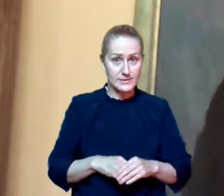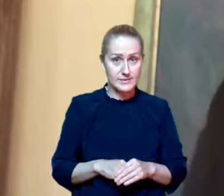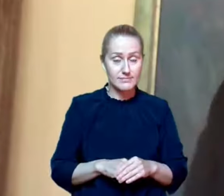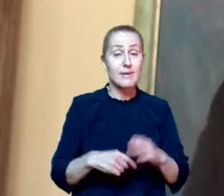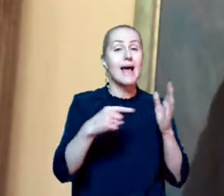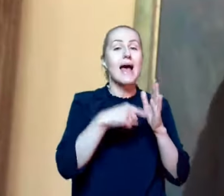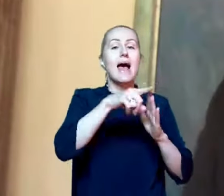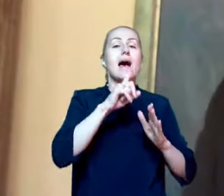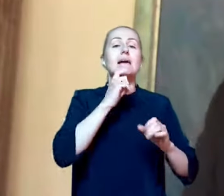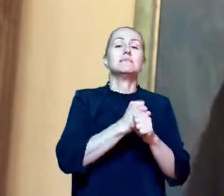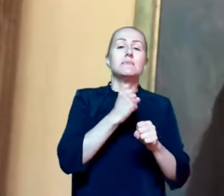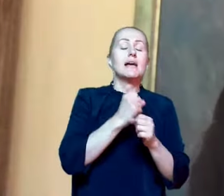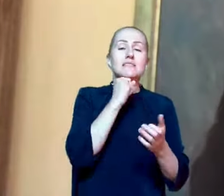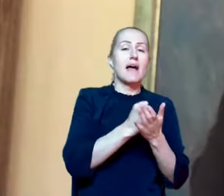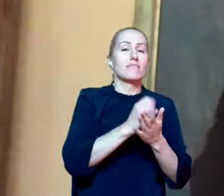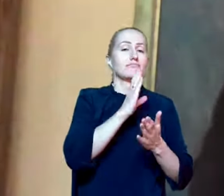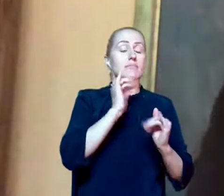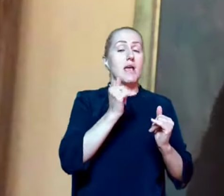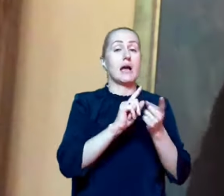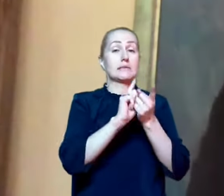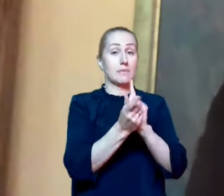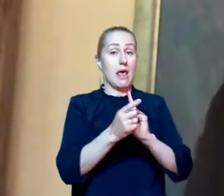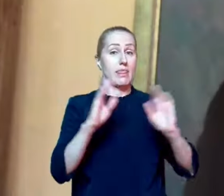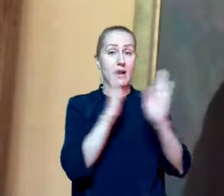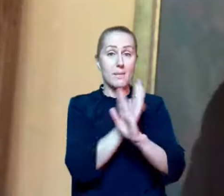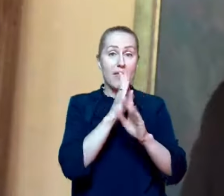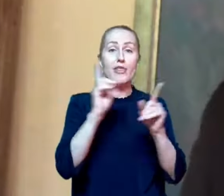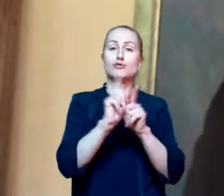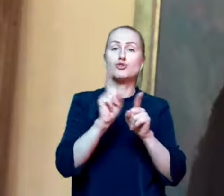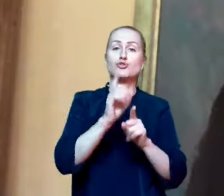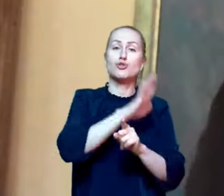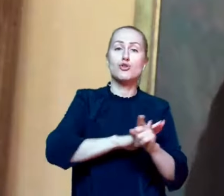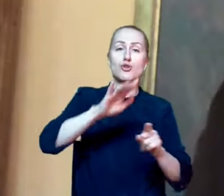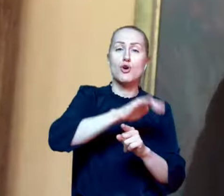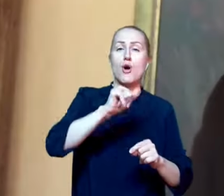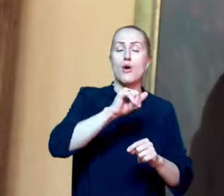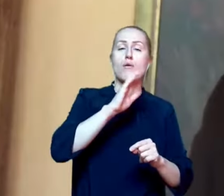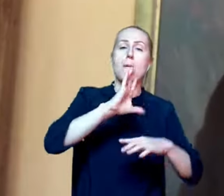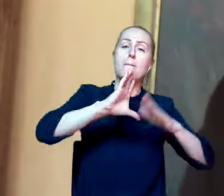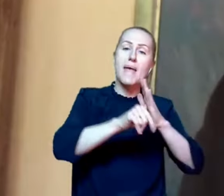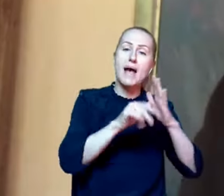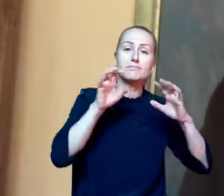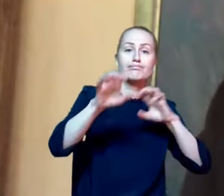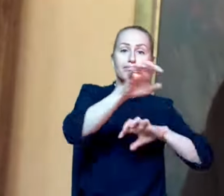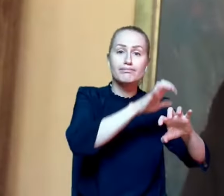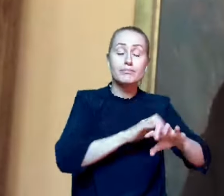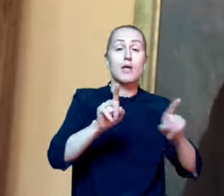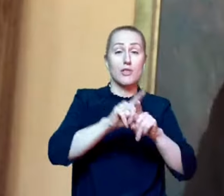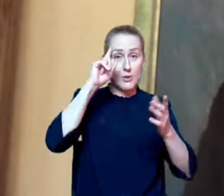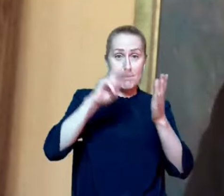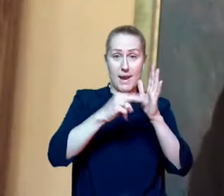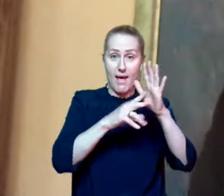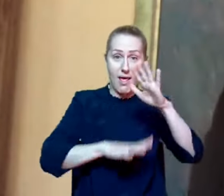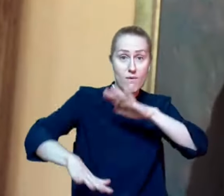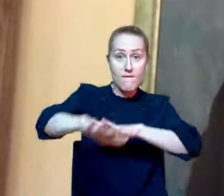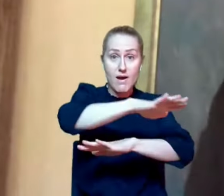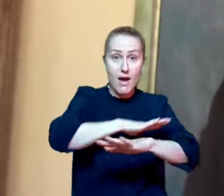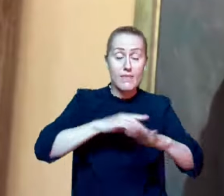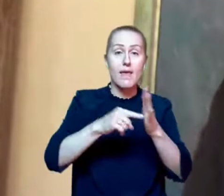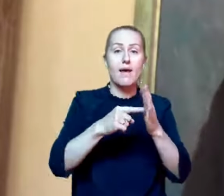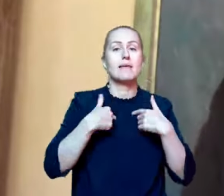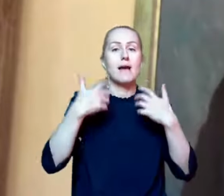kwestii jak zmiany klimatyczne, jak urbanizacja, jak planowanie przestrzenne. Chciałbym jednocześnie